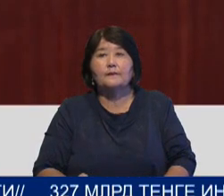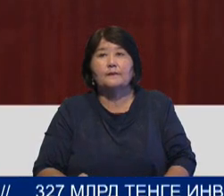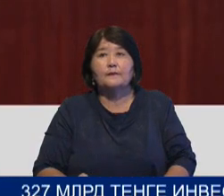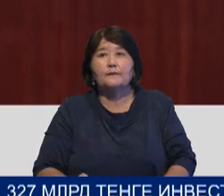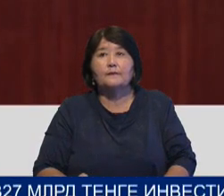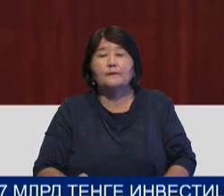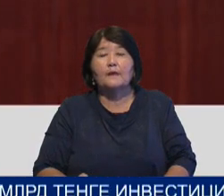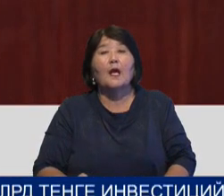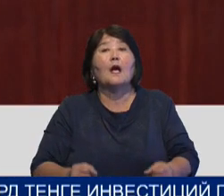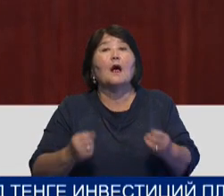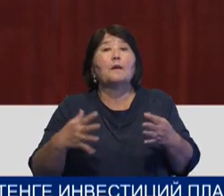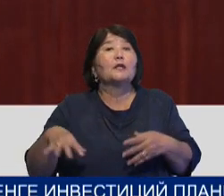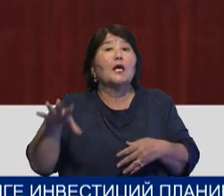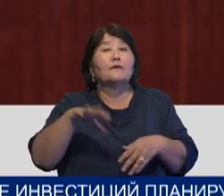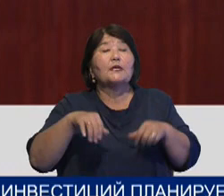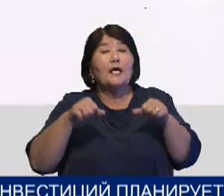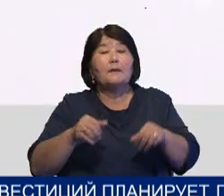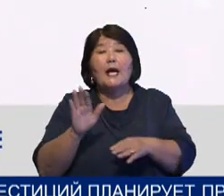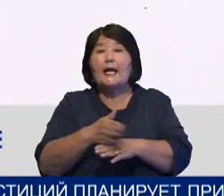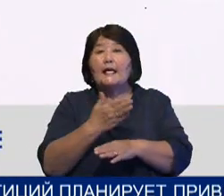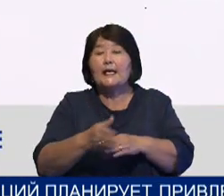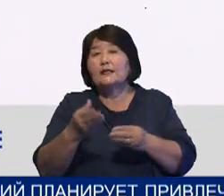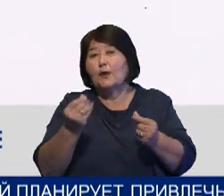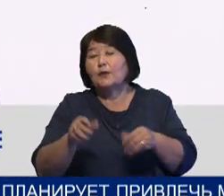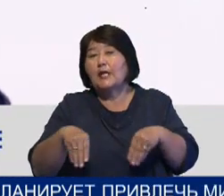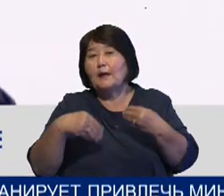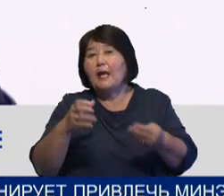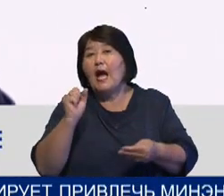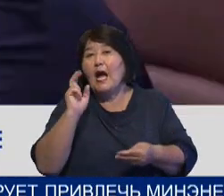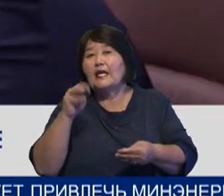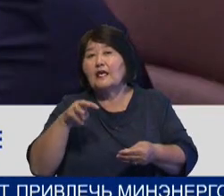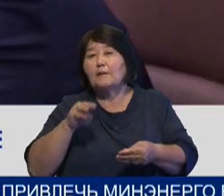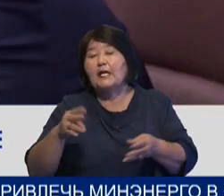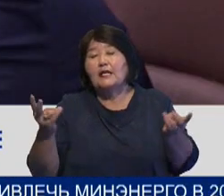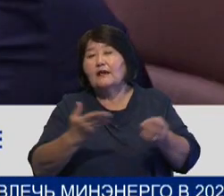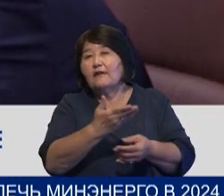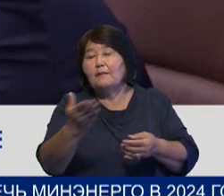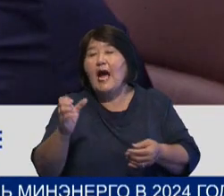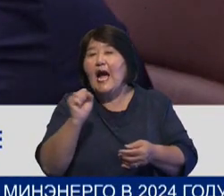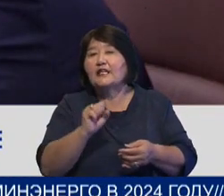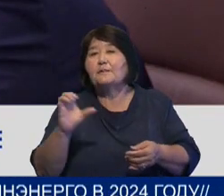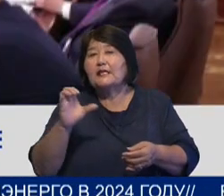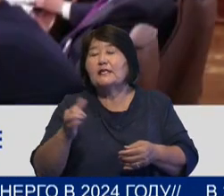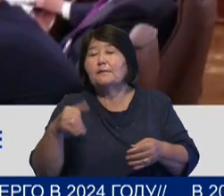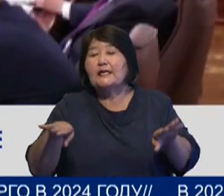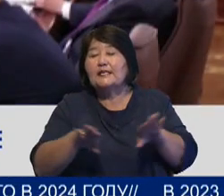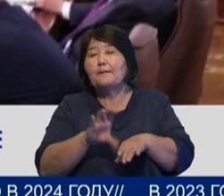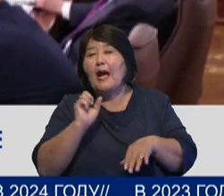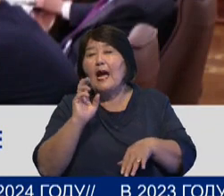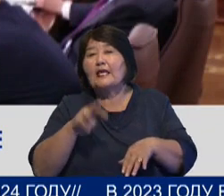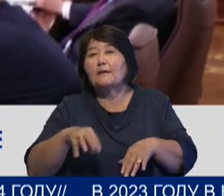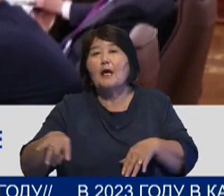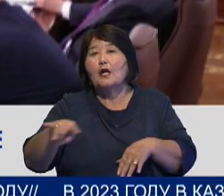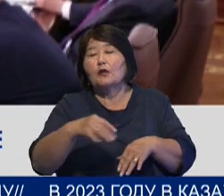субсидий поскольку все Права по распределению субсидий переданы в акиматы необходимо вам авст СМИ